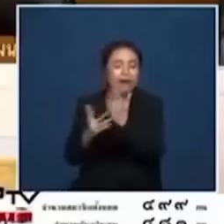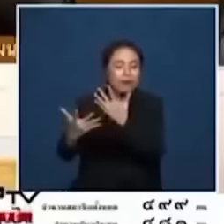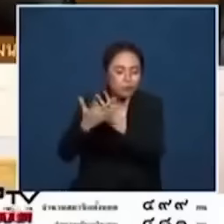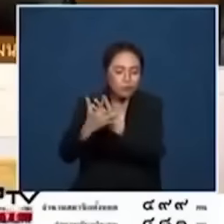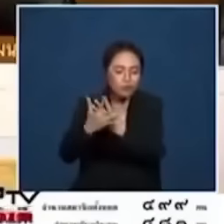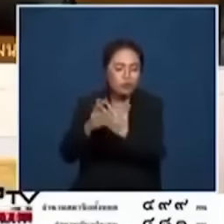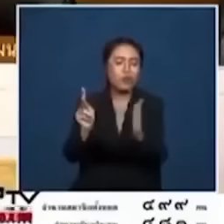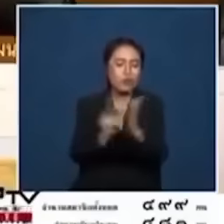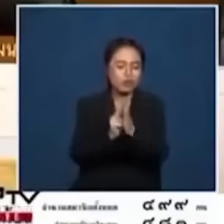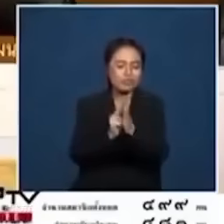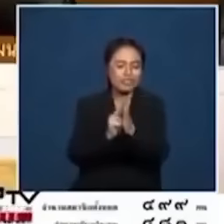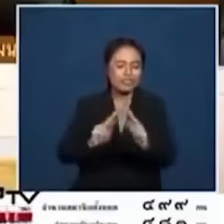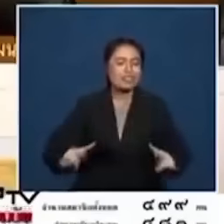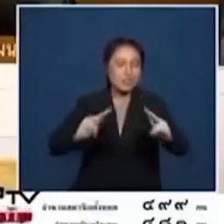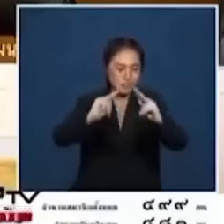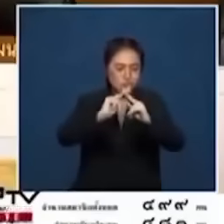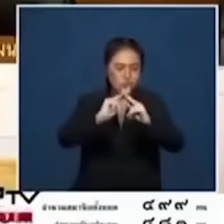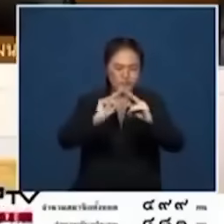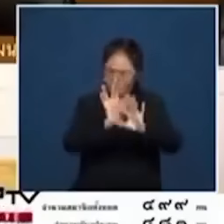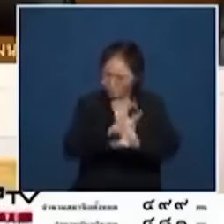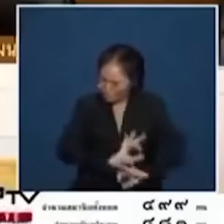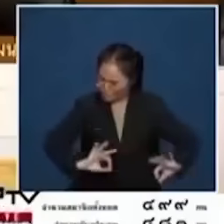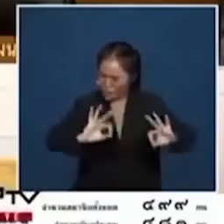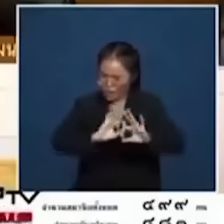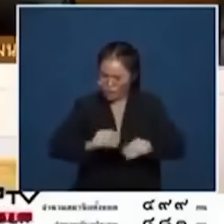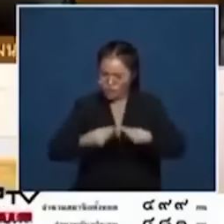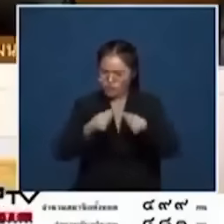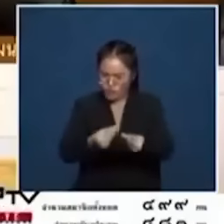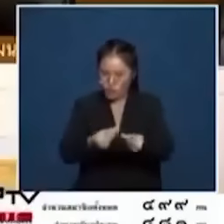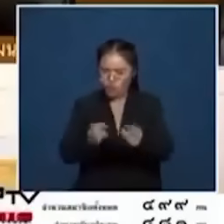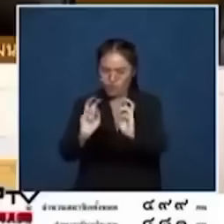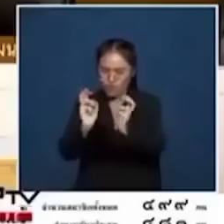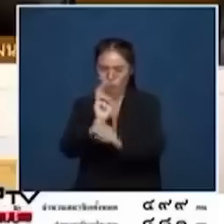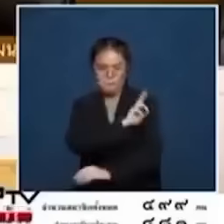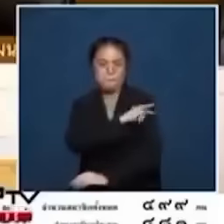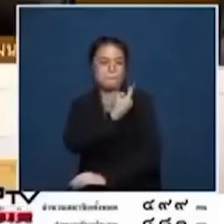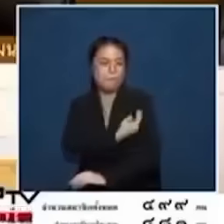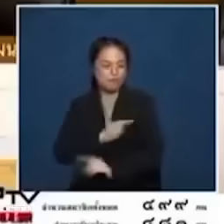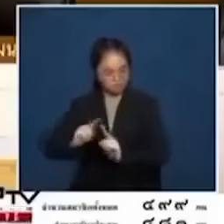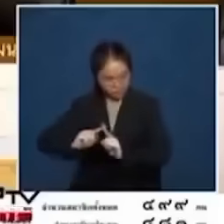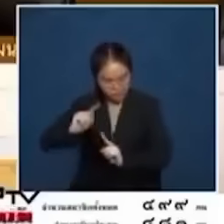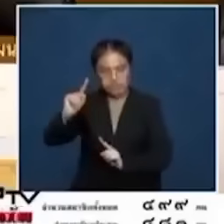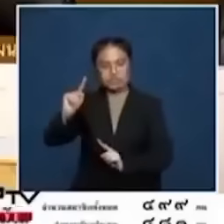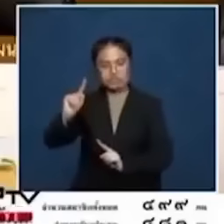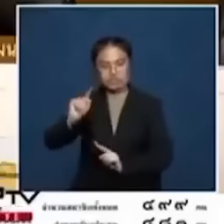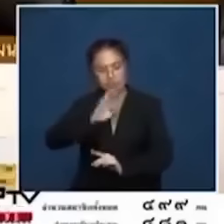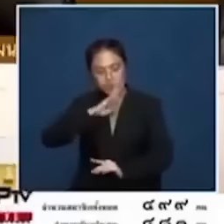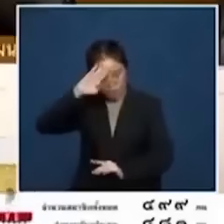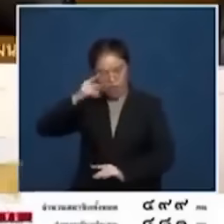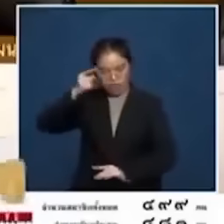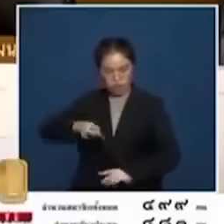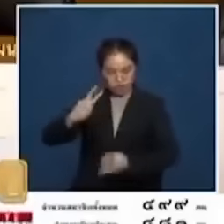ก็มีการออกกฎกระทรวงออกระเบียบตามมานะแต่กฎหมายนี่มันมีอยู่แล้วตั้งแต่ปี60คือท่านกำลังโบย